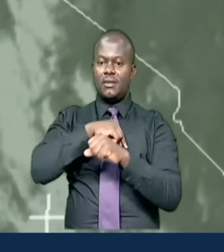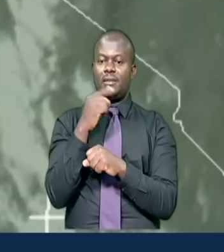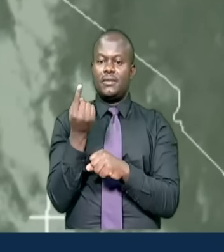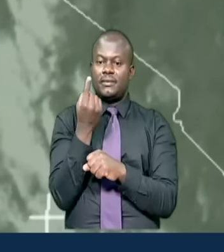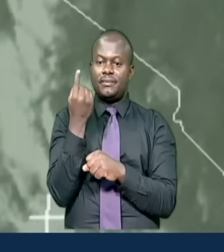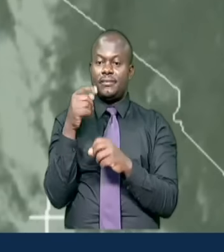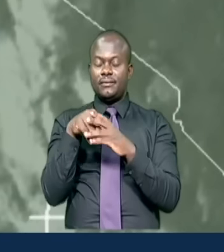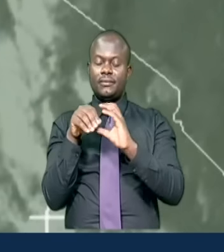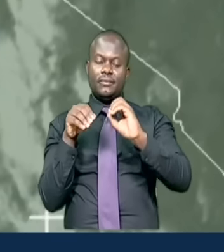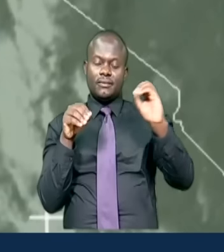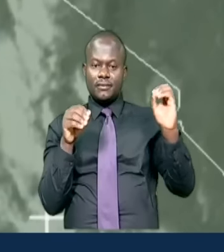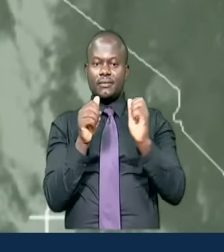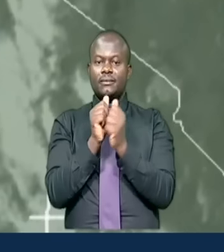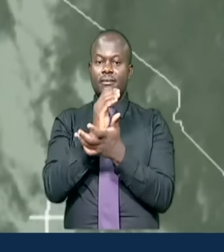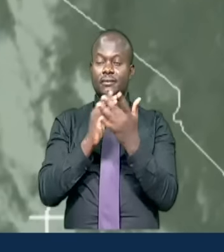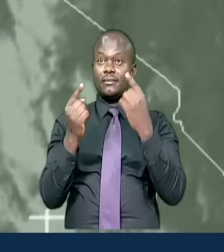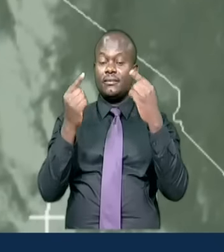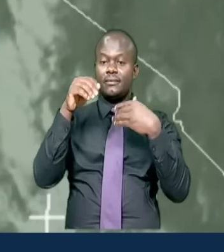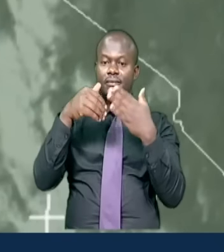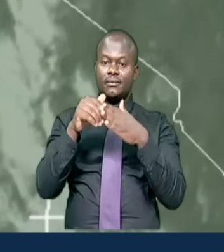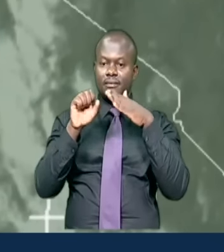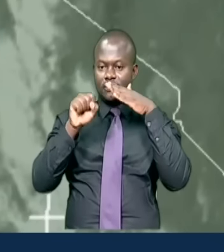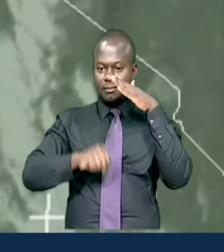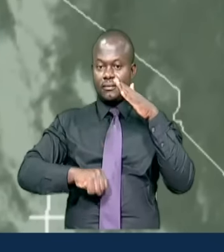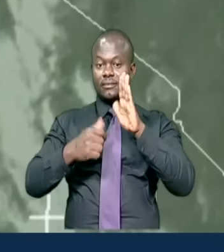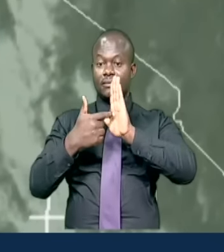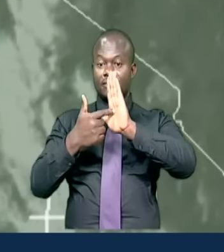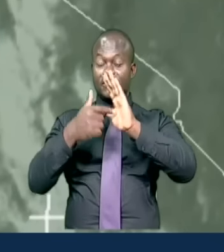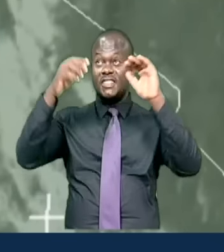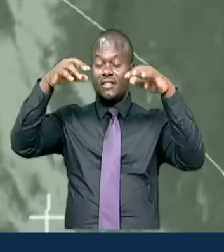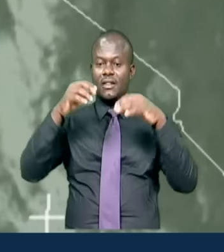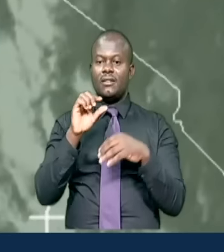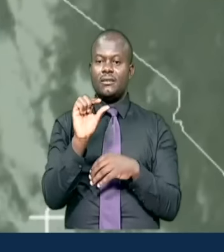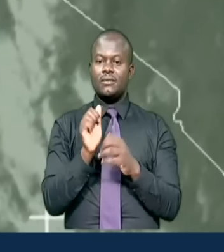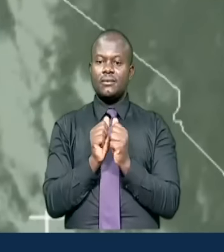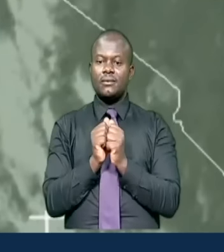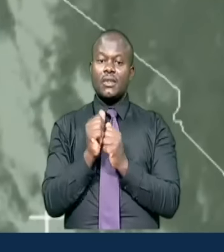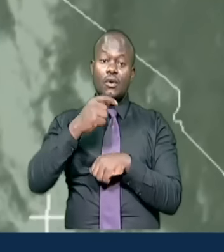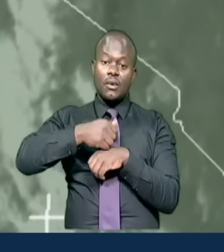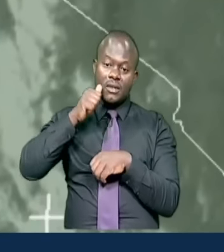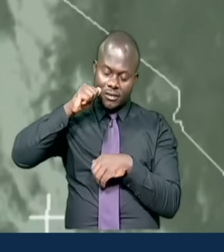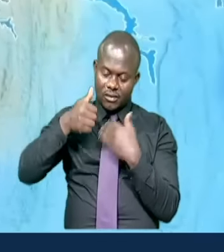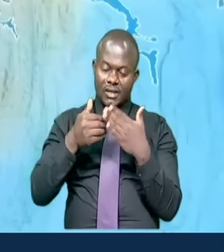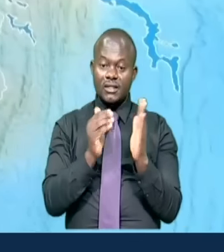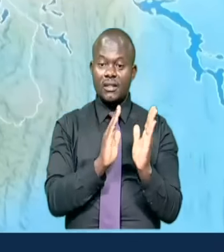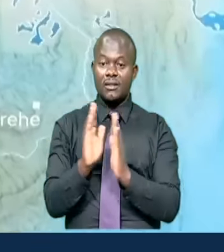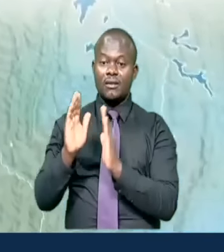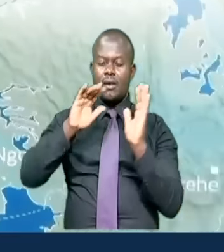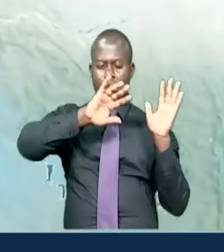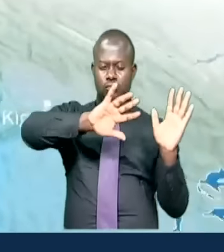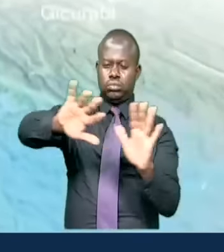byo mu burengerazuba bimwe na bimwe ndetse no mu majyepfo habonetse imvura nkeya ku munsi w'ejo rero hatenganyijwe